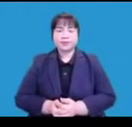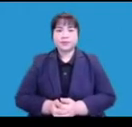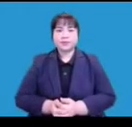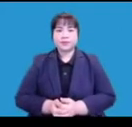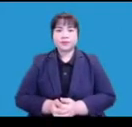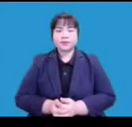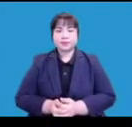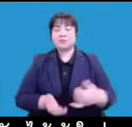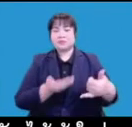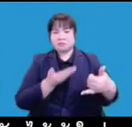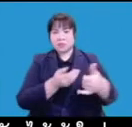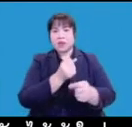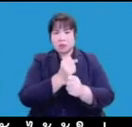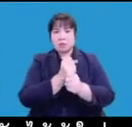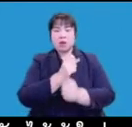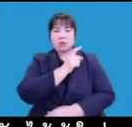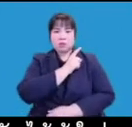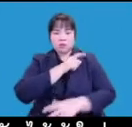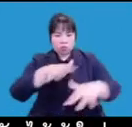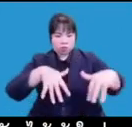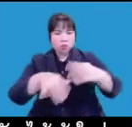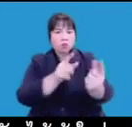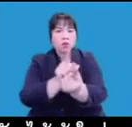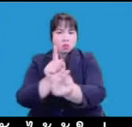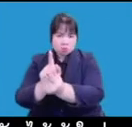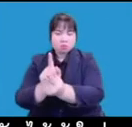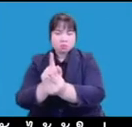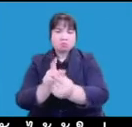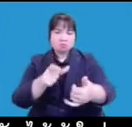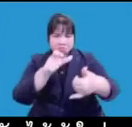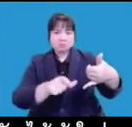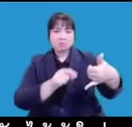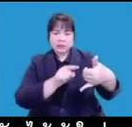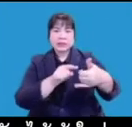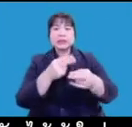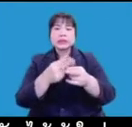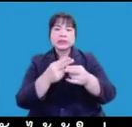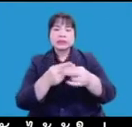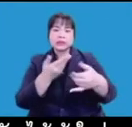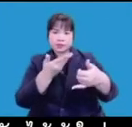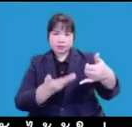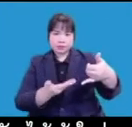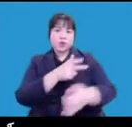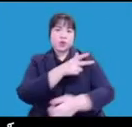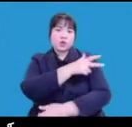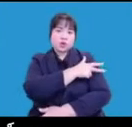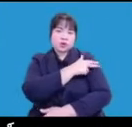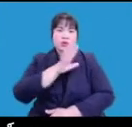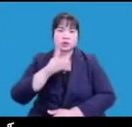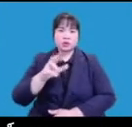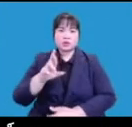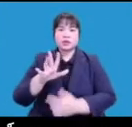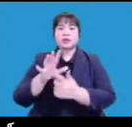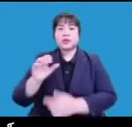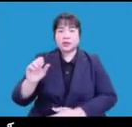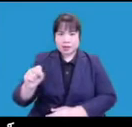น้างานเลยนะครับที่ดูแลประชาชนอย่างใกล้ชิดมากนะครับขอแนะนำท่านแรกนะครับท่านดร.ชลัดบุญนสัตนะครับท่านผู้ว่าราช